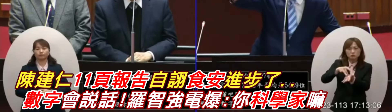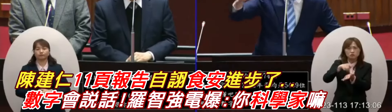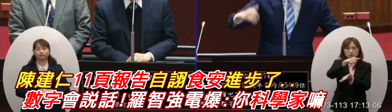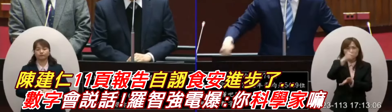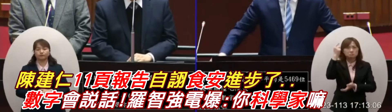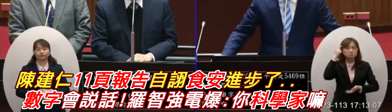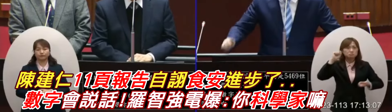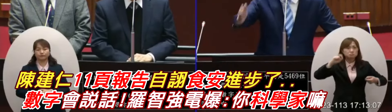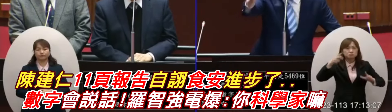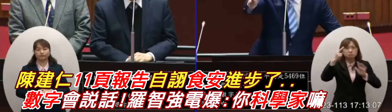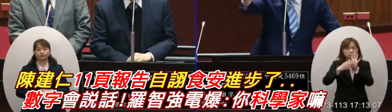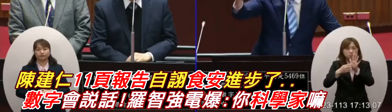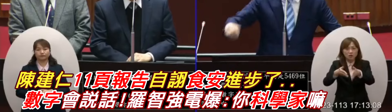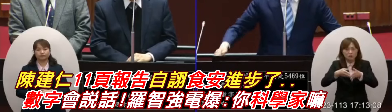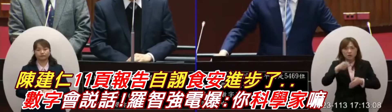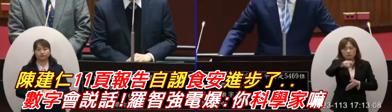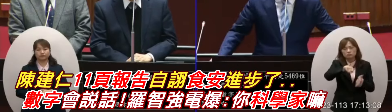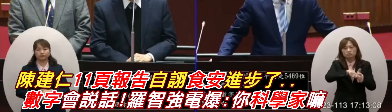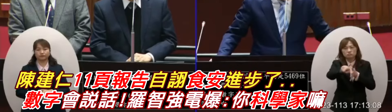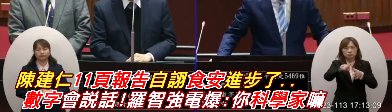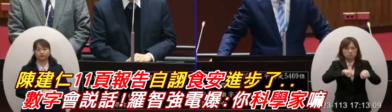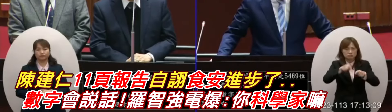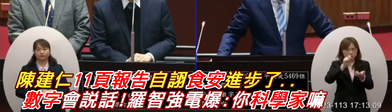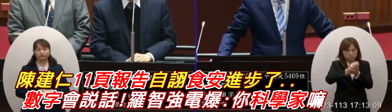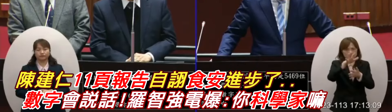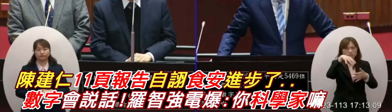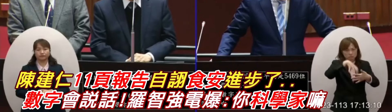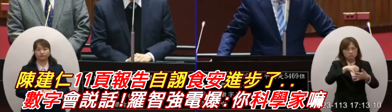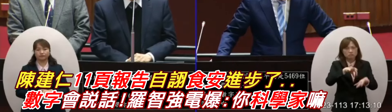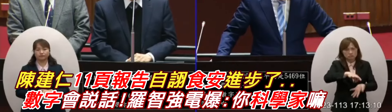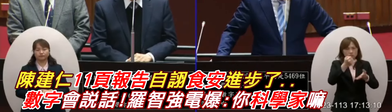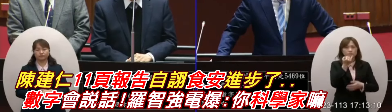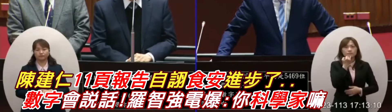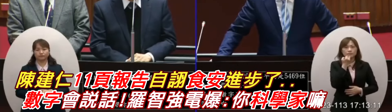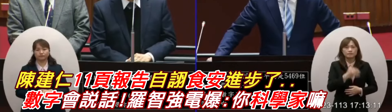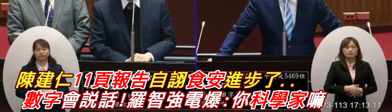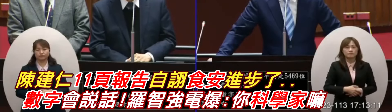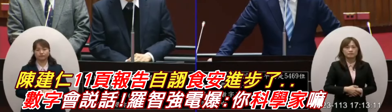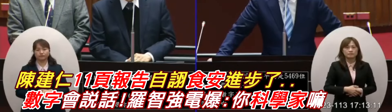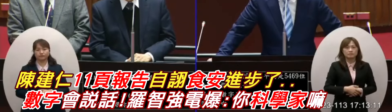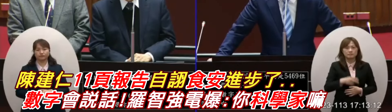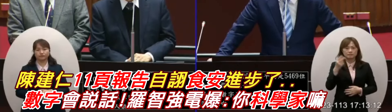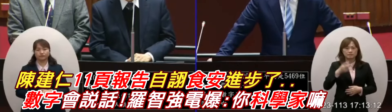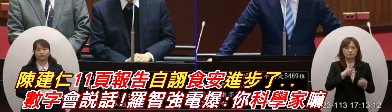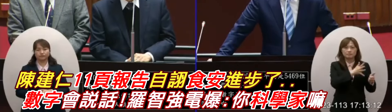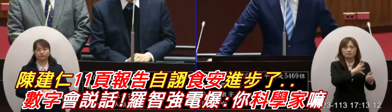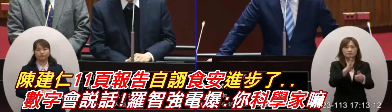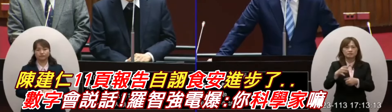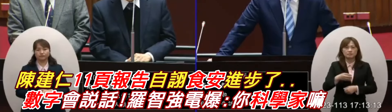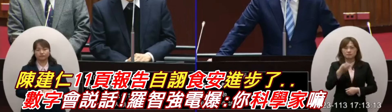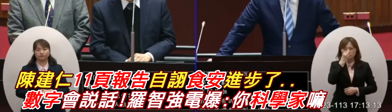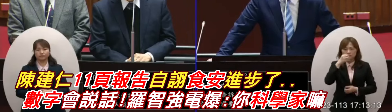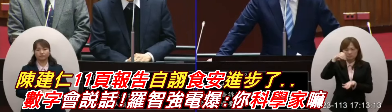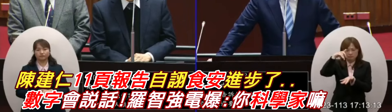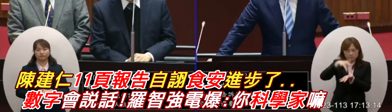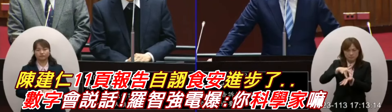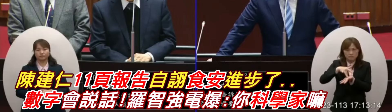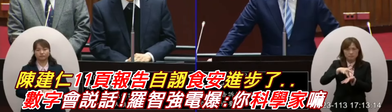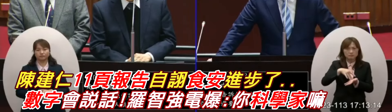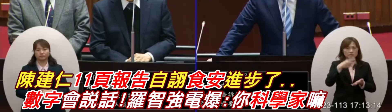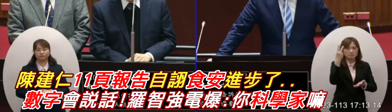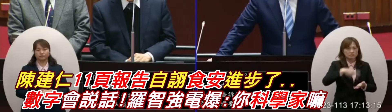你在施政报告。在你的专案报告都可以讲哈，那我就要问各位哈，食品中毒跟致癌